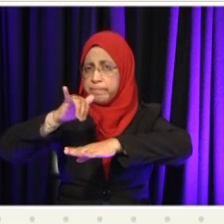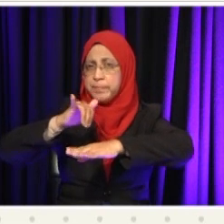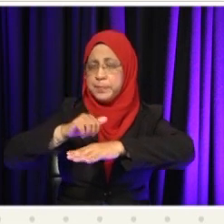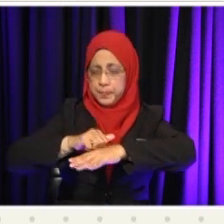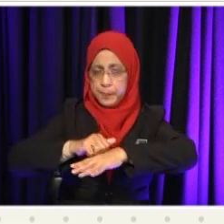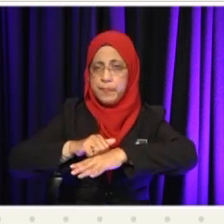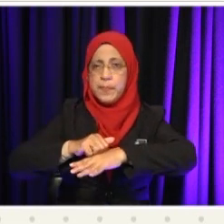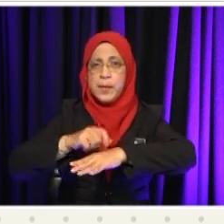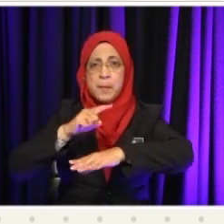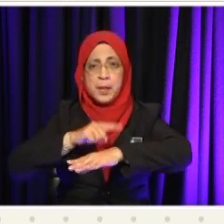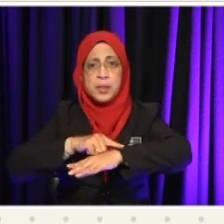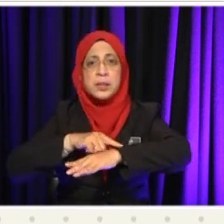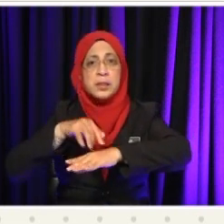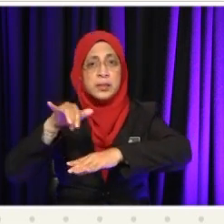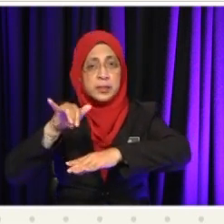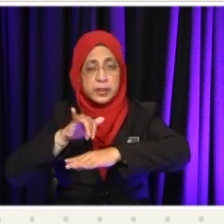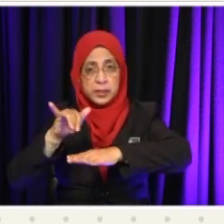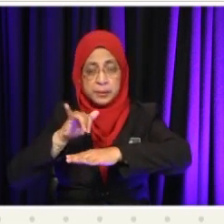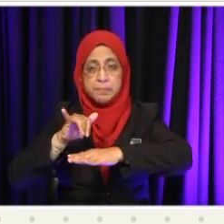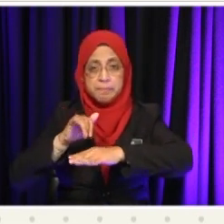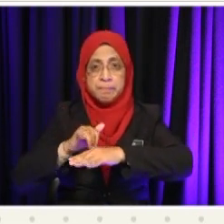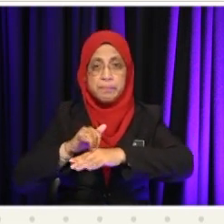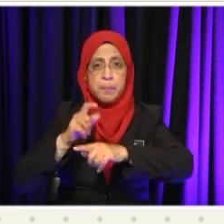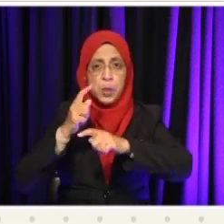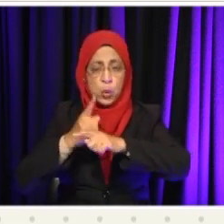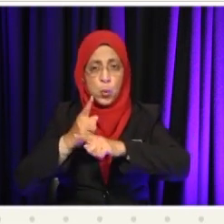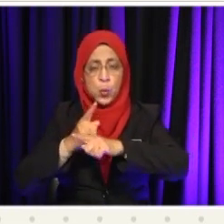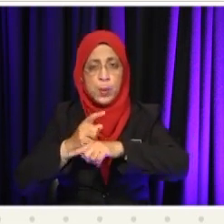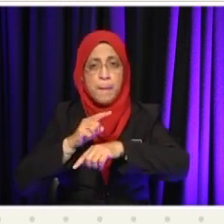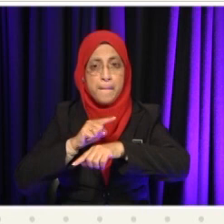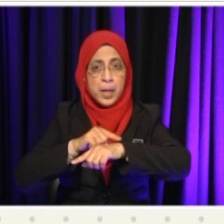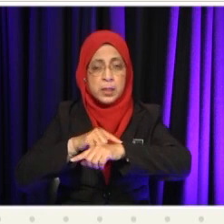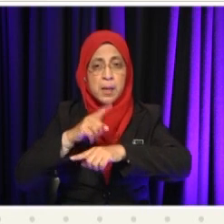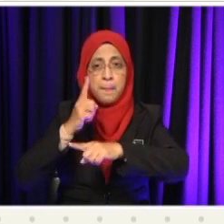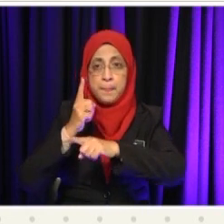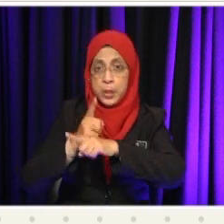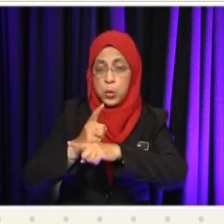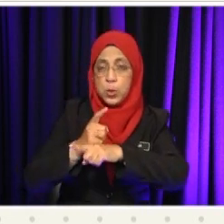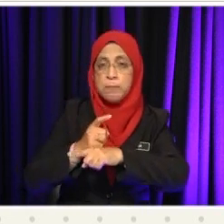supaya jam itu dan masa itu berada dalam keadaan yang tepat ataupun kita Panggil